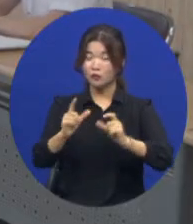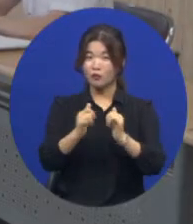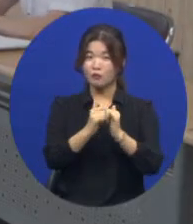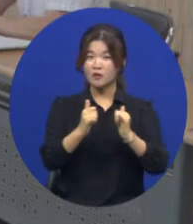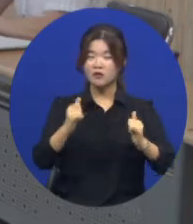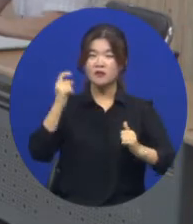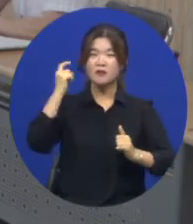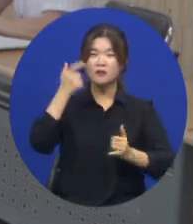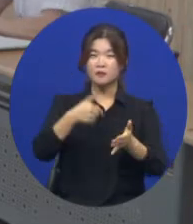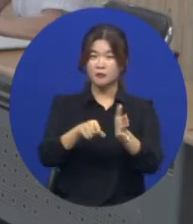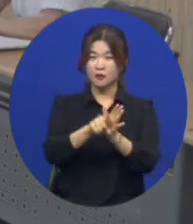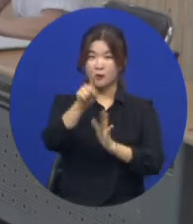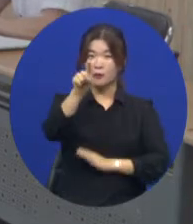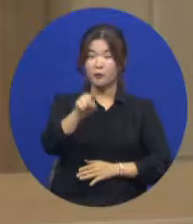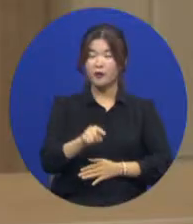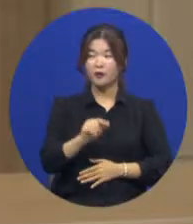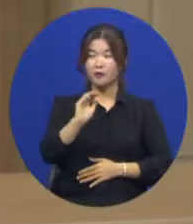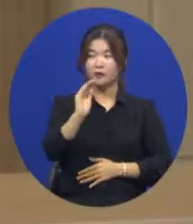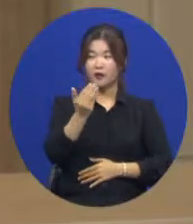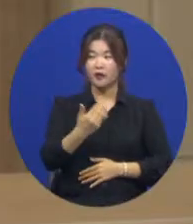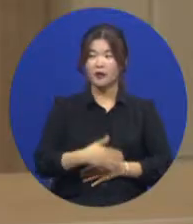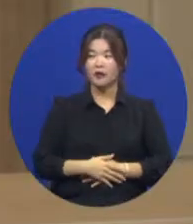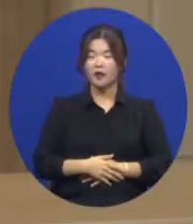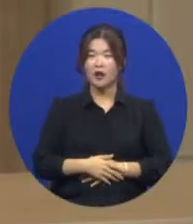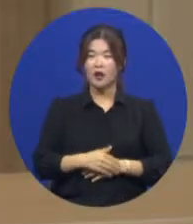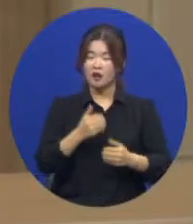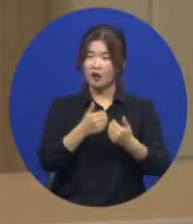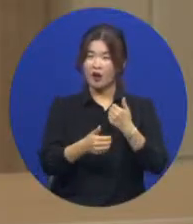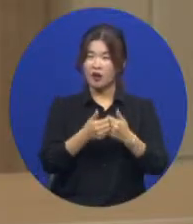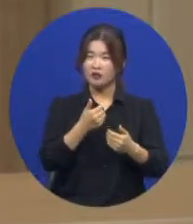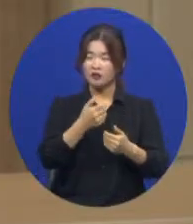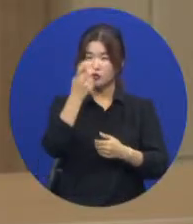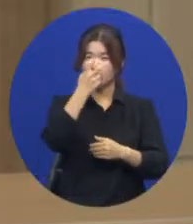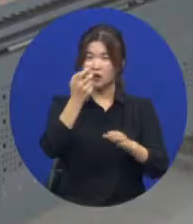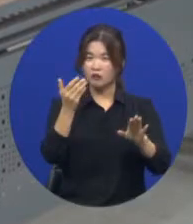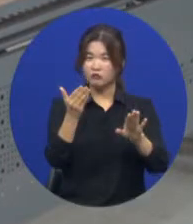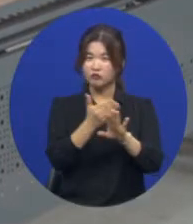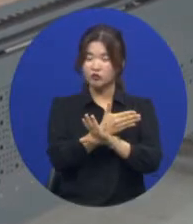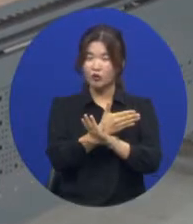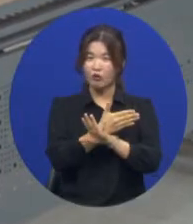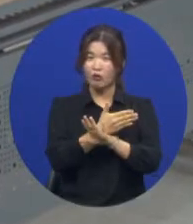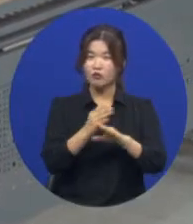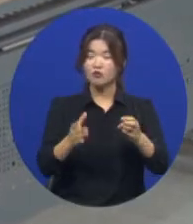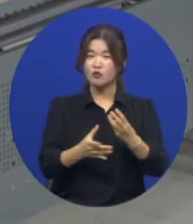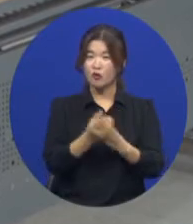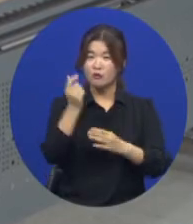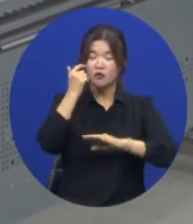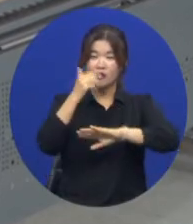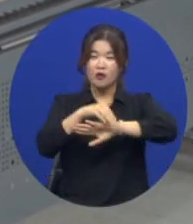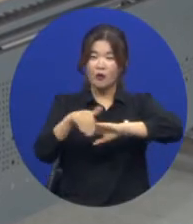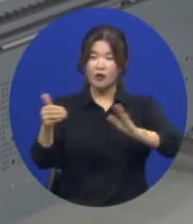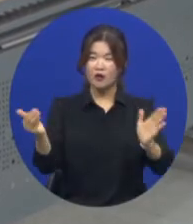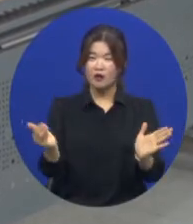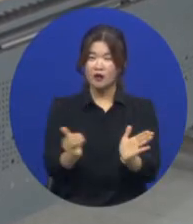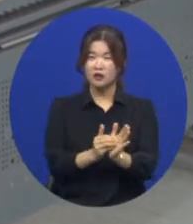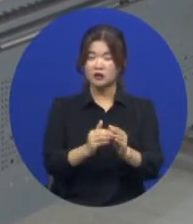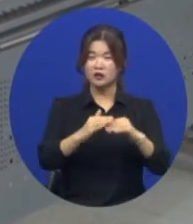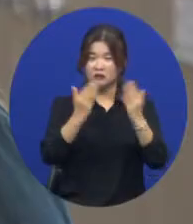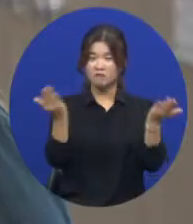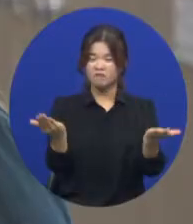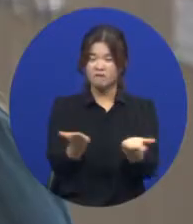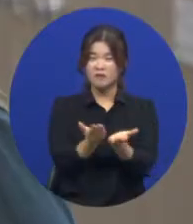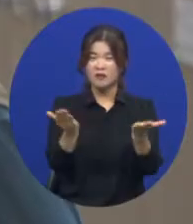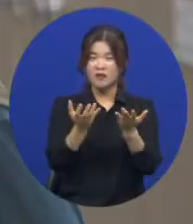의견을 듣기 위해 나섰습니다. 갈등 사안 조사에서부터 갈등 관리 종합계획 수립까지 업무를 도맡아 하다